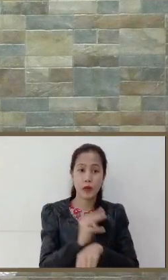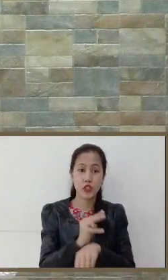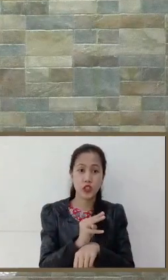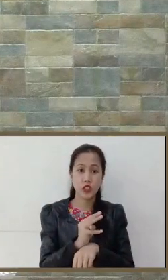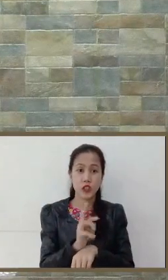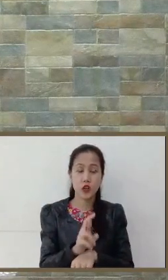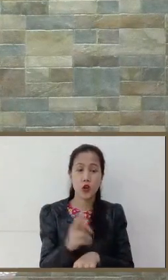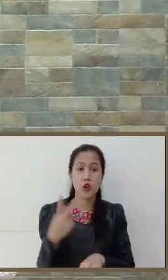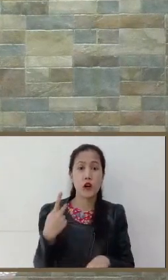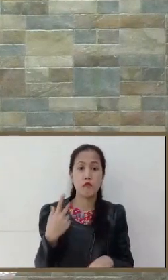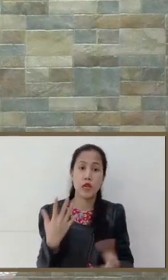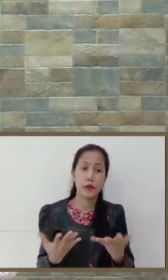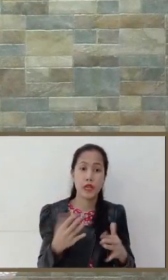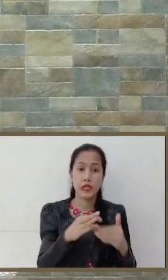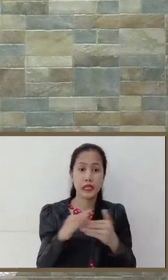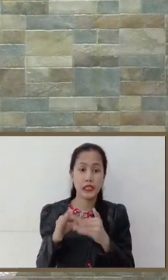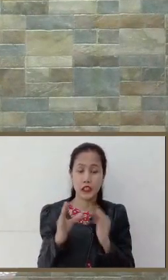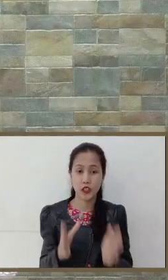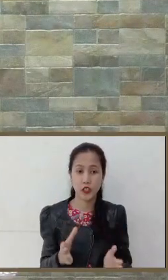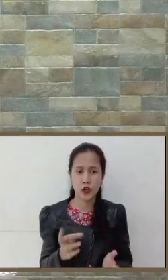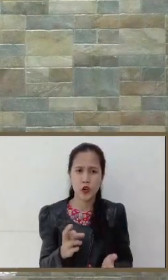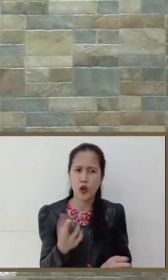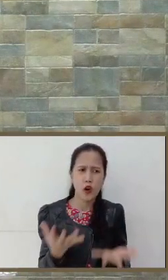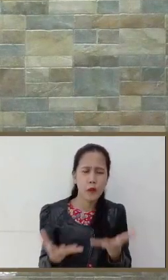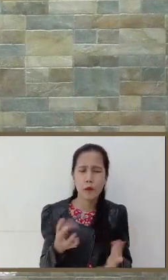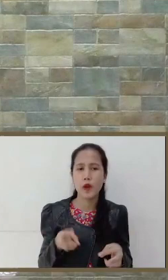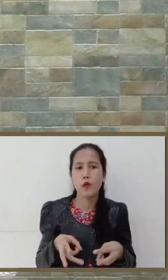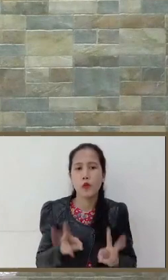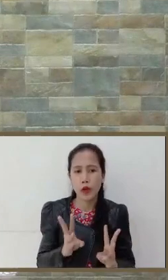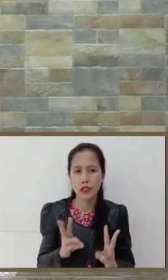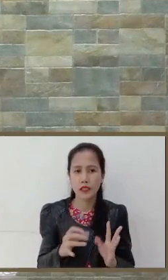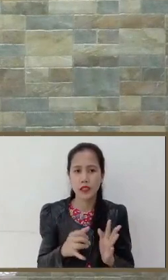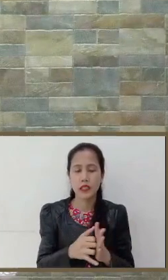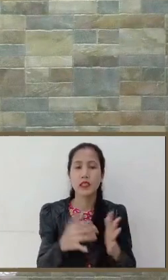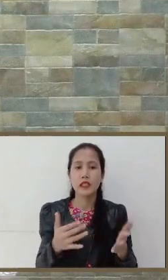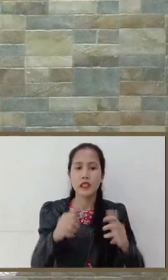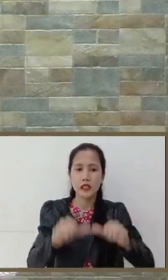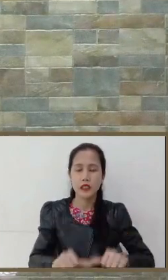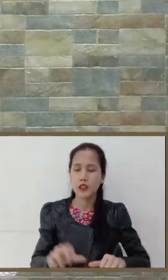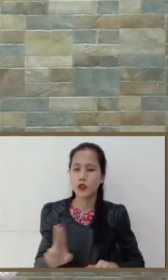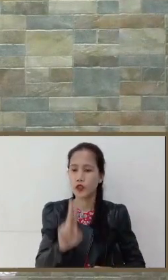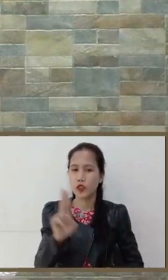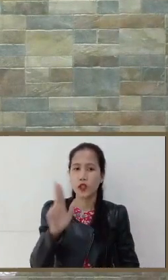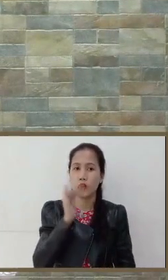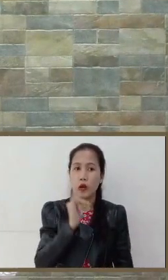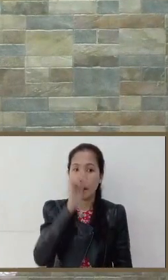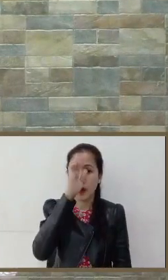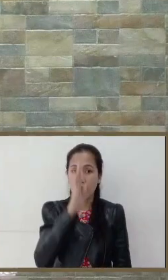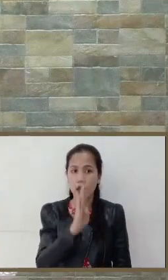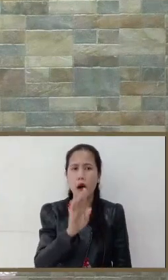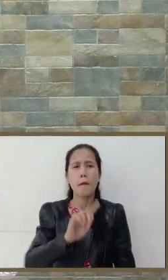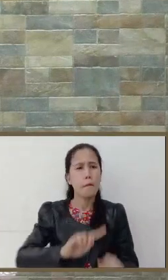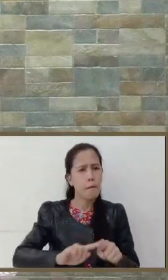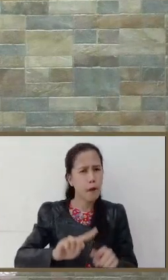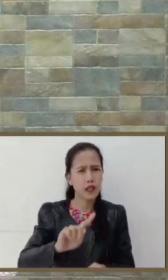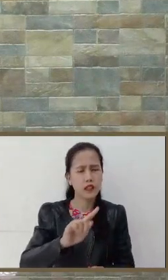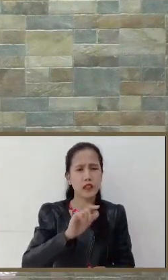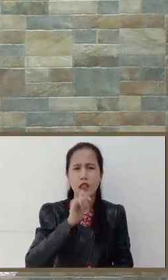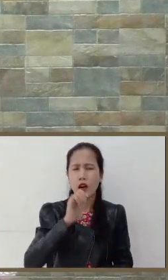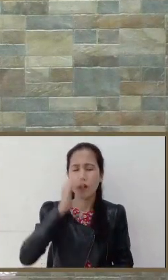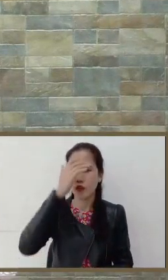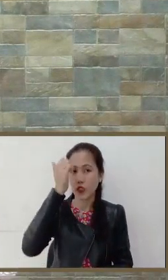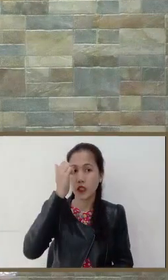saan ay kapamaraanan para maging kagamit-gamit kayo ng Panginoon. Pero mga kapatid, huwag natin kakalimutan na sa Diyos pa rin po tayo